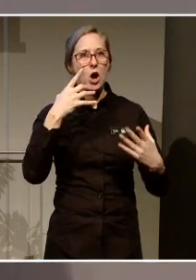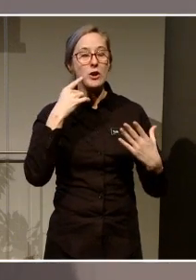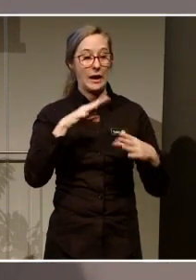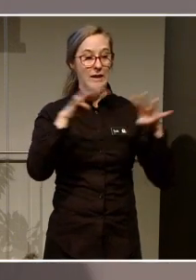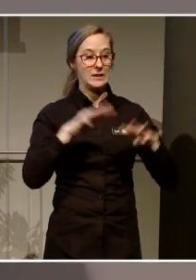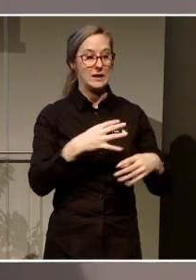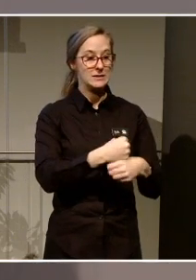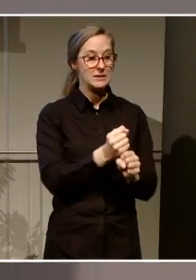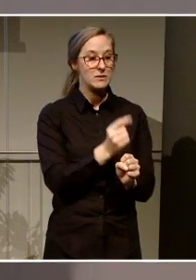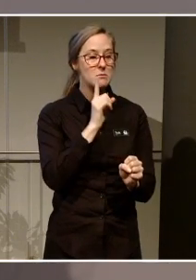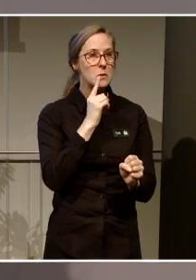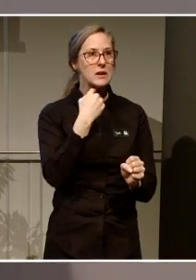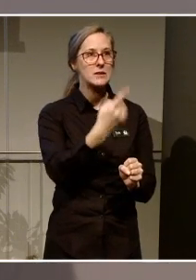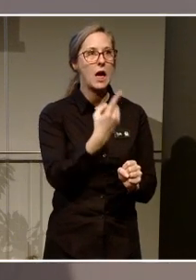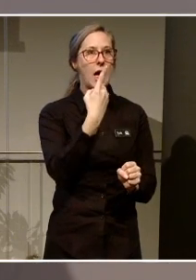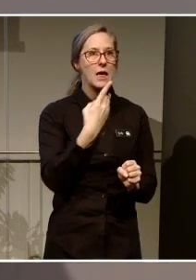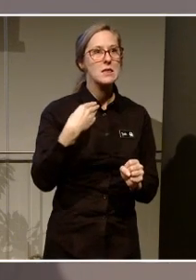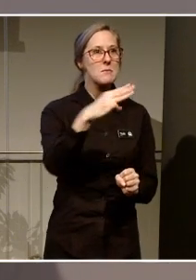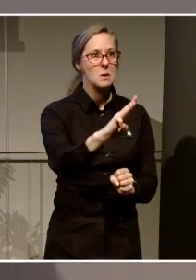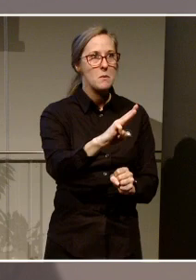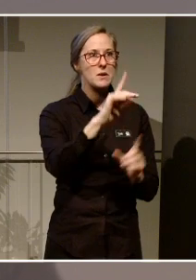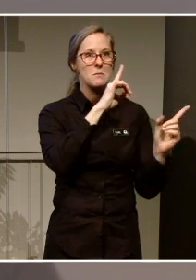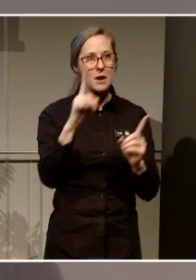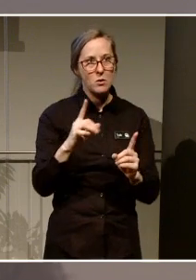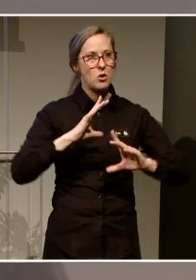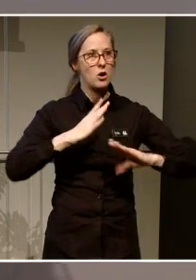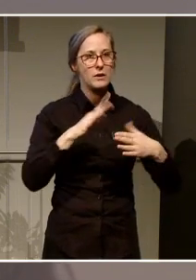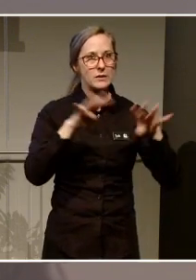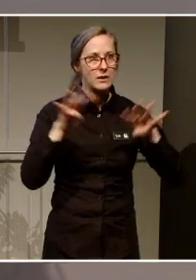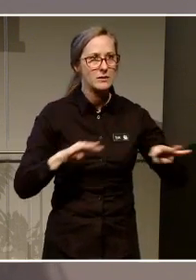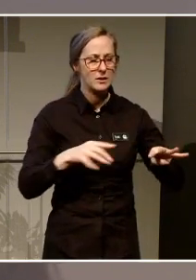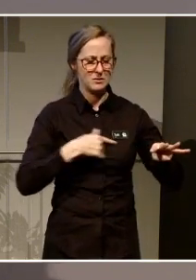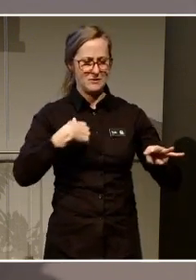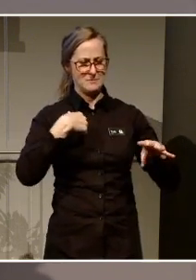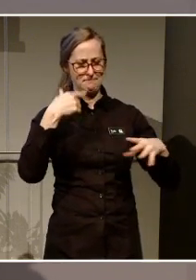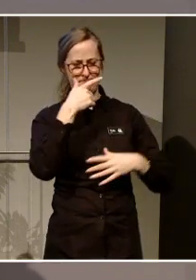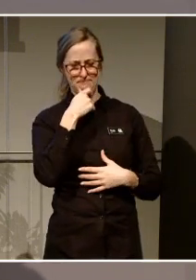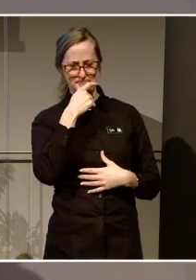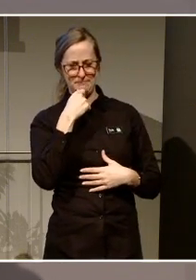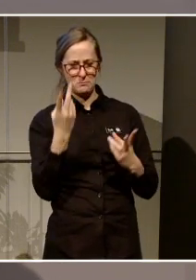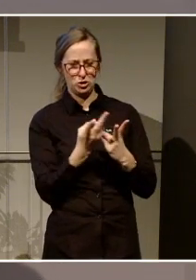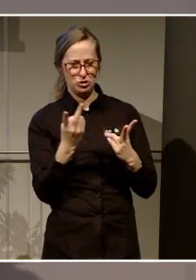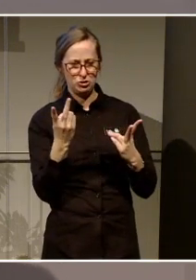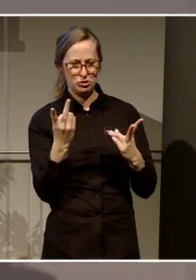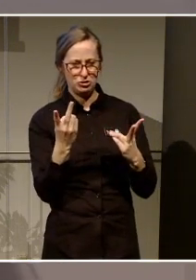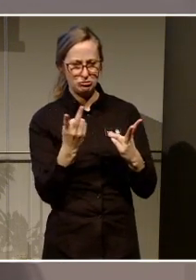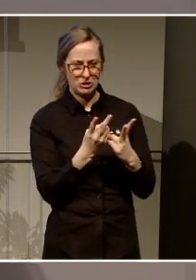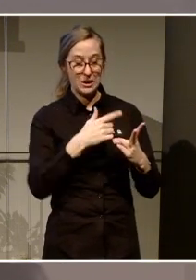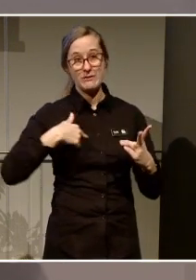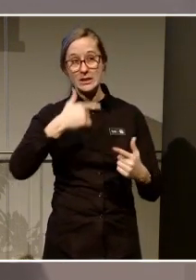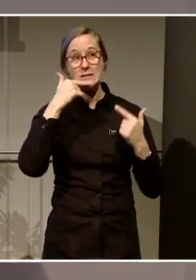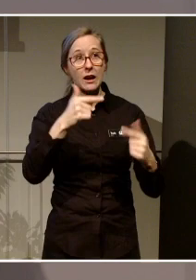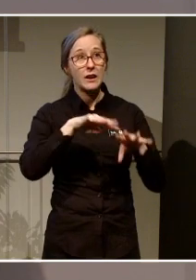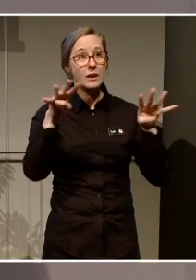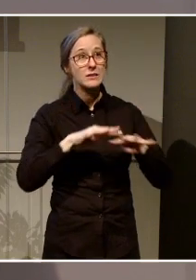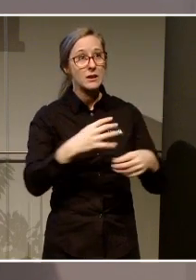ungefär 1 miljon människor står utanför internet. Och det där klurar vi på i vår forskning. Vi tackar Internetstiftelsen och